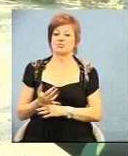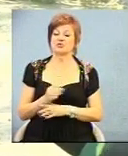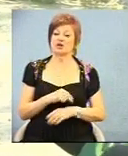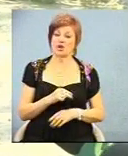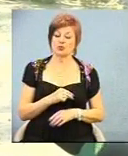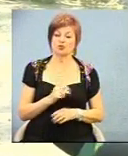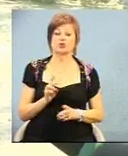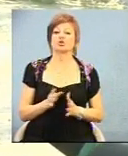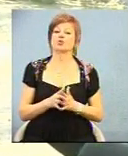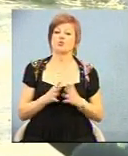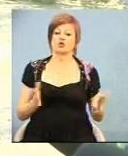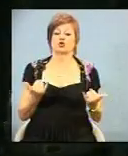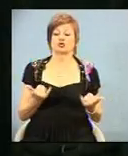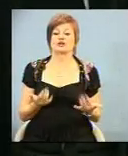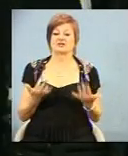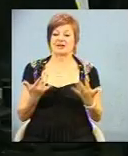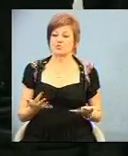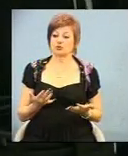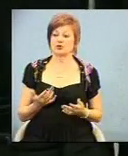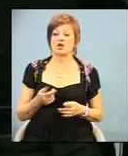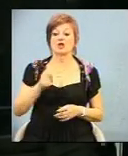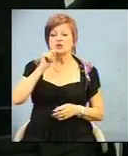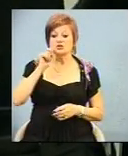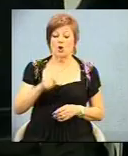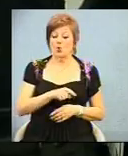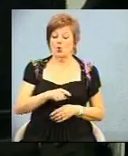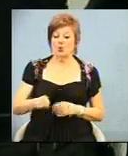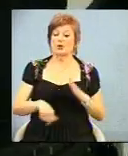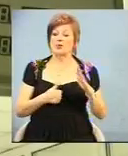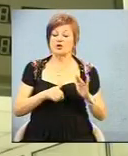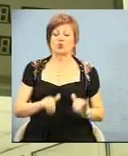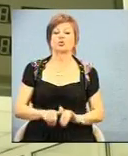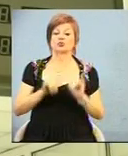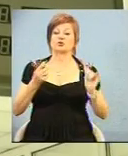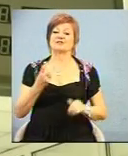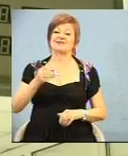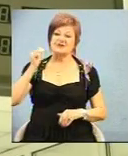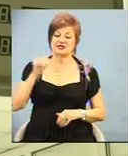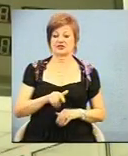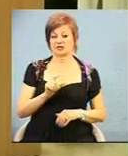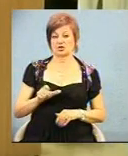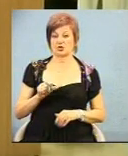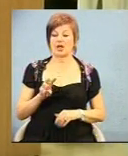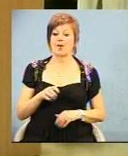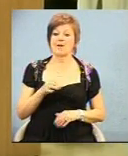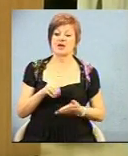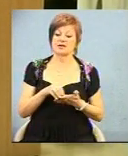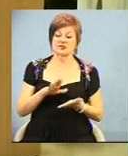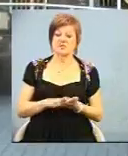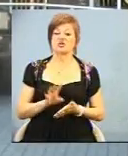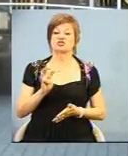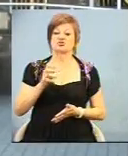какие профессии востребованы сегодня. За рік в Україні кількість безробітних виросла на 200 тисяч чоловік. У травні їх зареєстровано